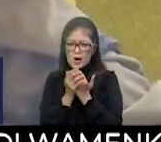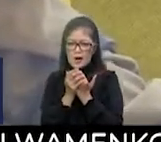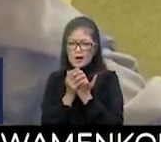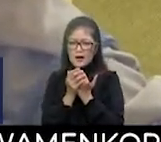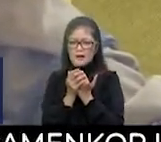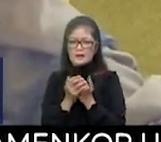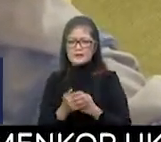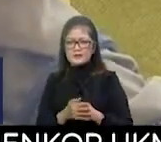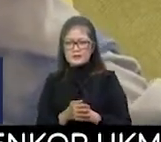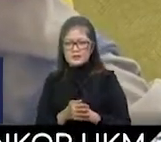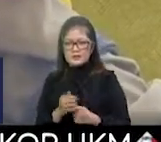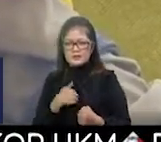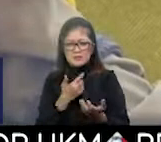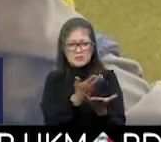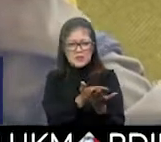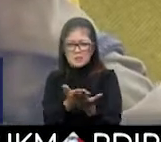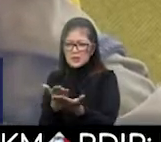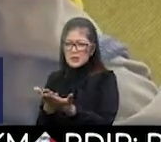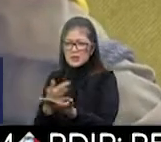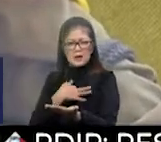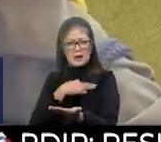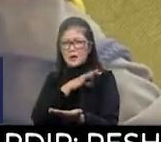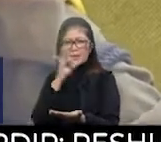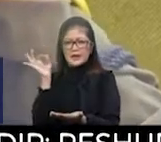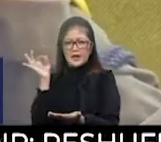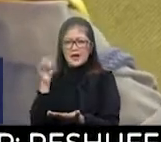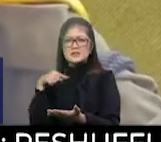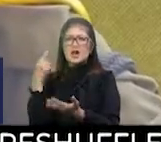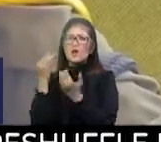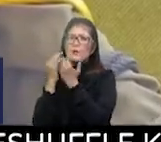Aku minta supaya bapak sehat, aku sehat.